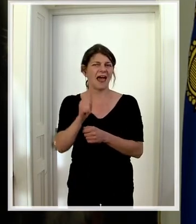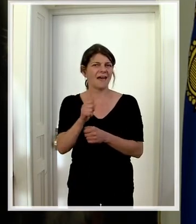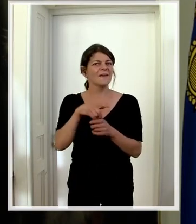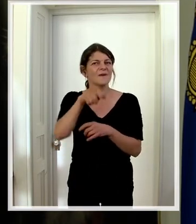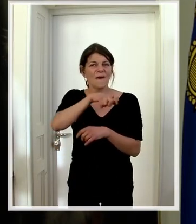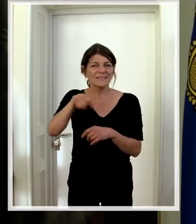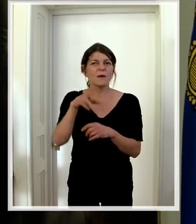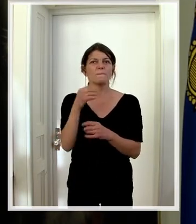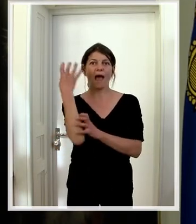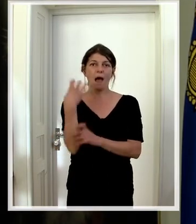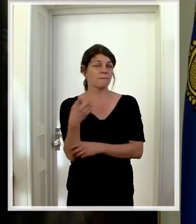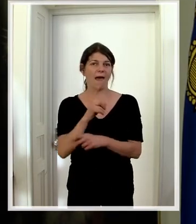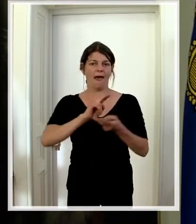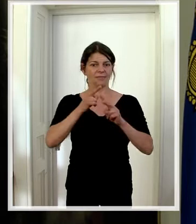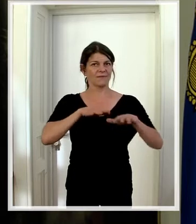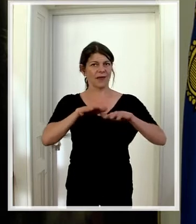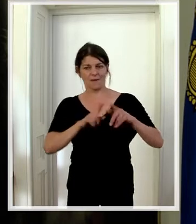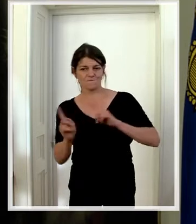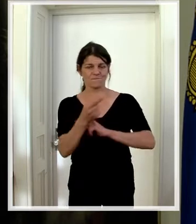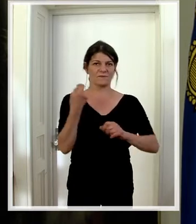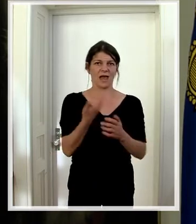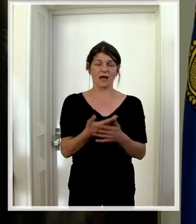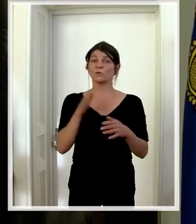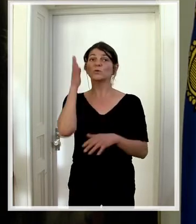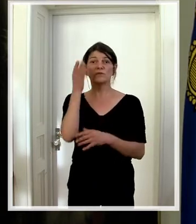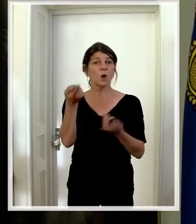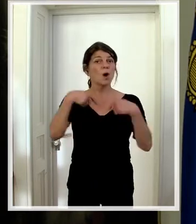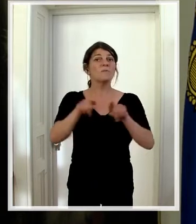anderes Verkehrsregime. Und wir würden auch in Zukunft andere